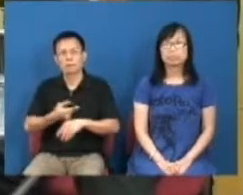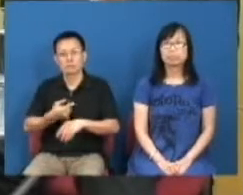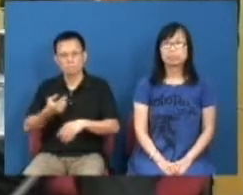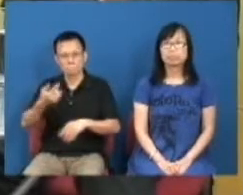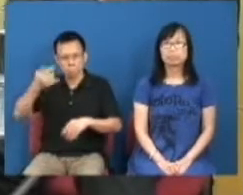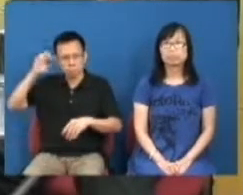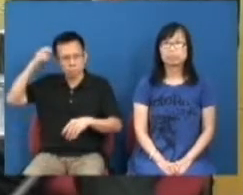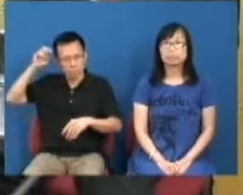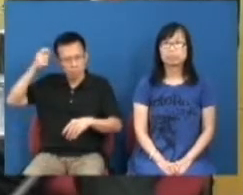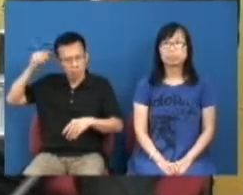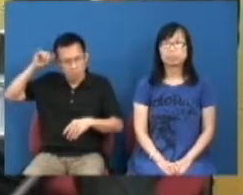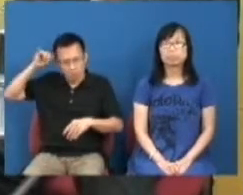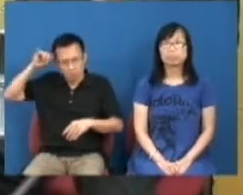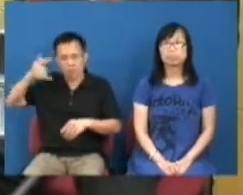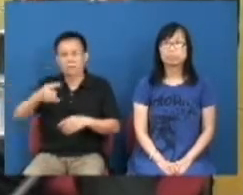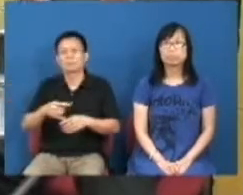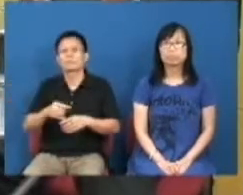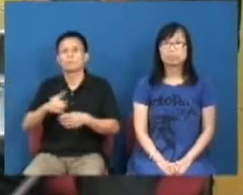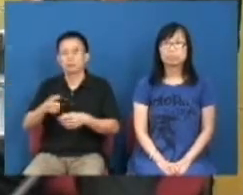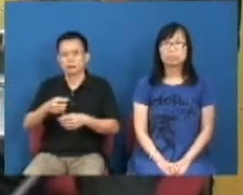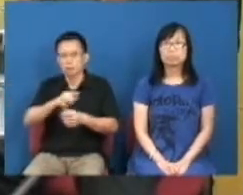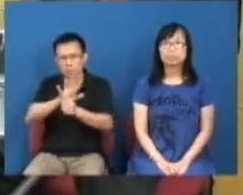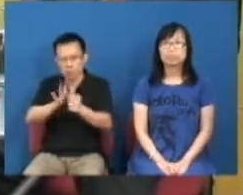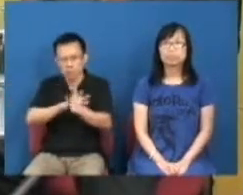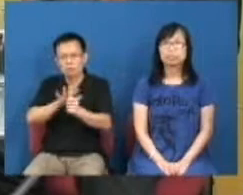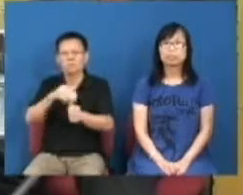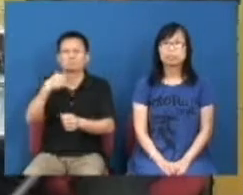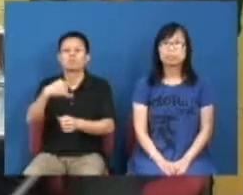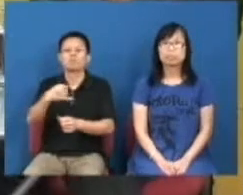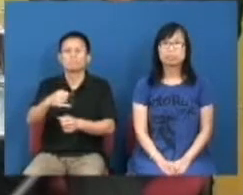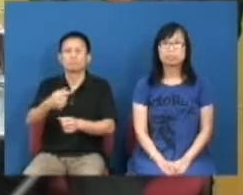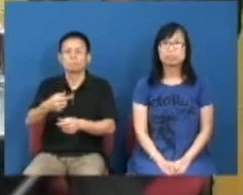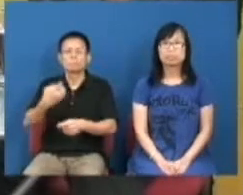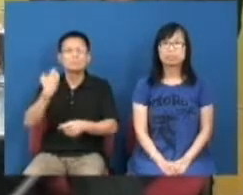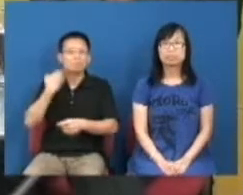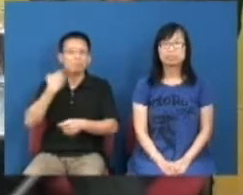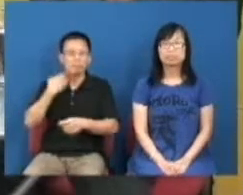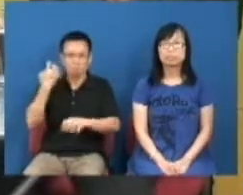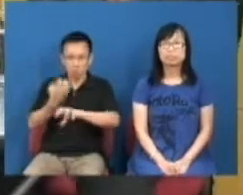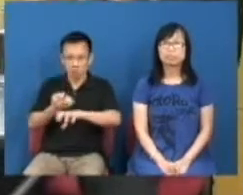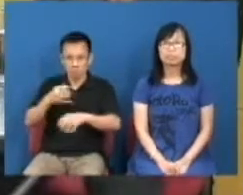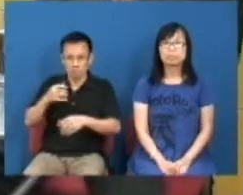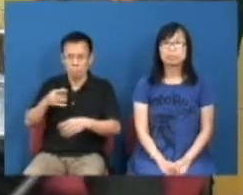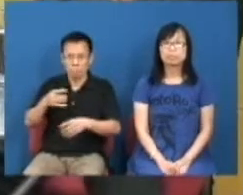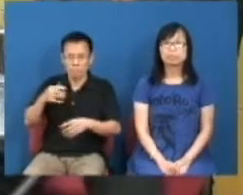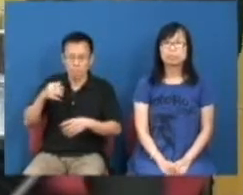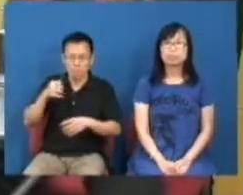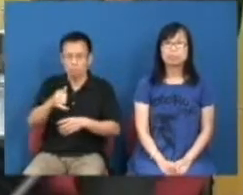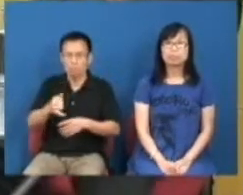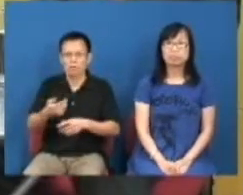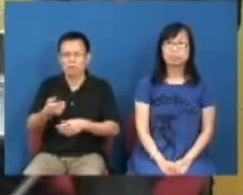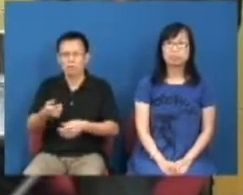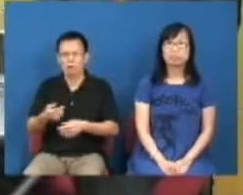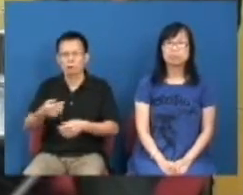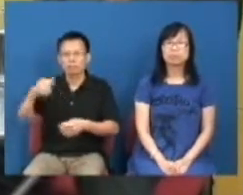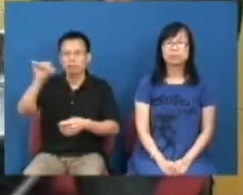角尖諗嘢係咪？咁人哋勸你又勸唔聽，咁你一意孤行，真係立埋嘅心腸就係衰咗